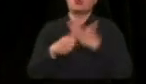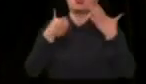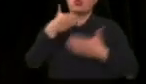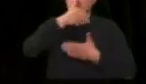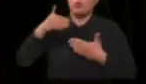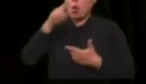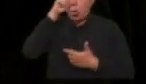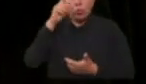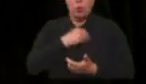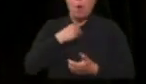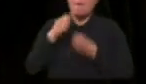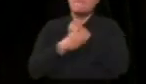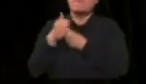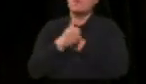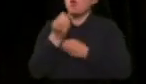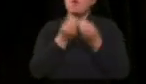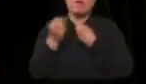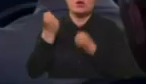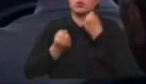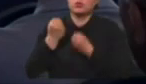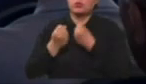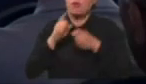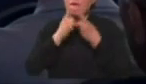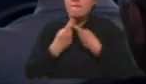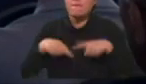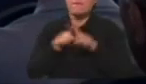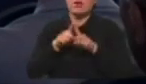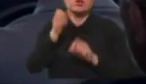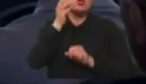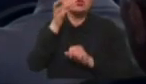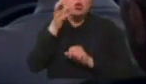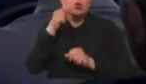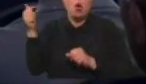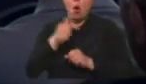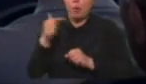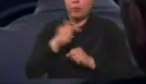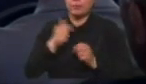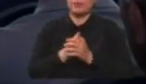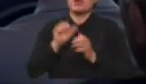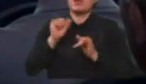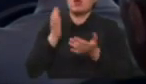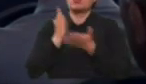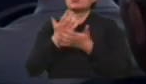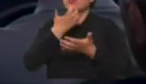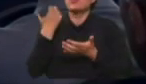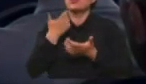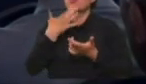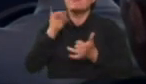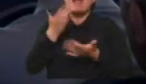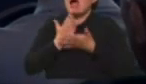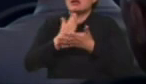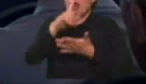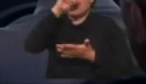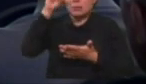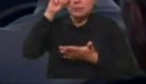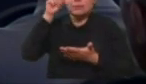milionów Polaków powoduje to większe trudności w wypełnianiu codziennych obowiązków. I tak jak już wspomniałam, no jak sobie radzą?